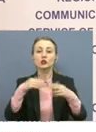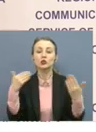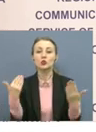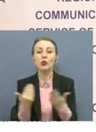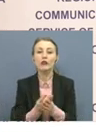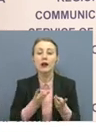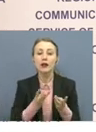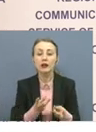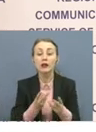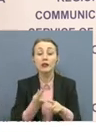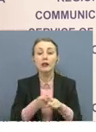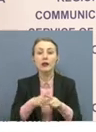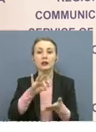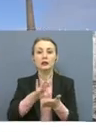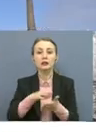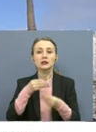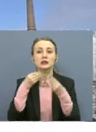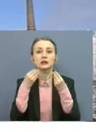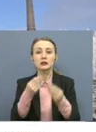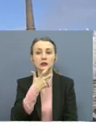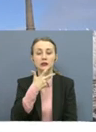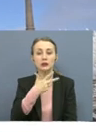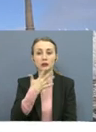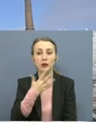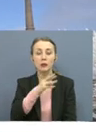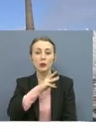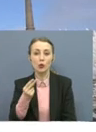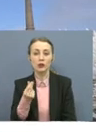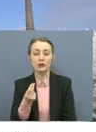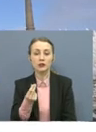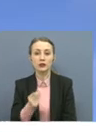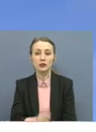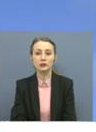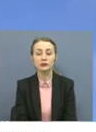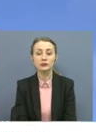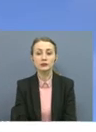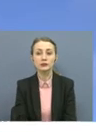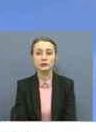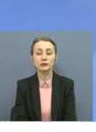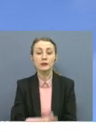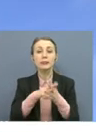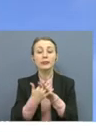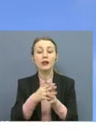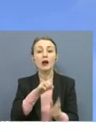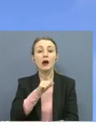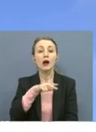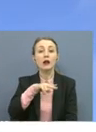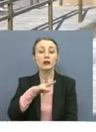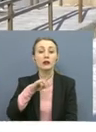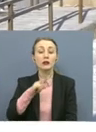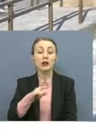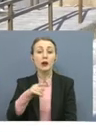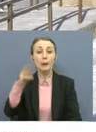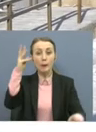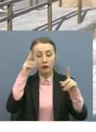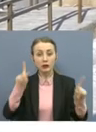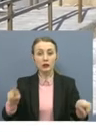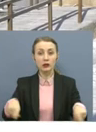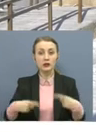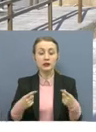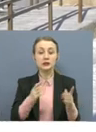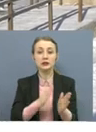тұрғындарға баспана берілді. Бұландыда тұрғын үй салуға тұсау болған бір мәселе орталық жылу қазандығының болмауы. Құрылысы